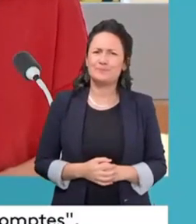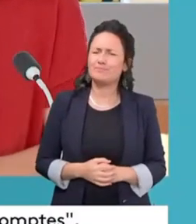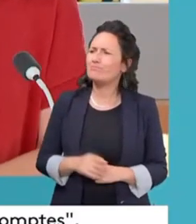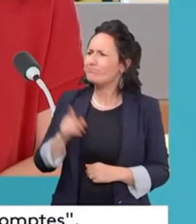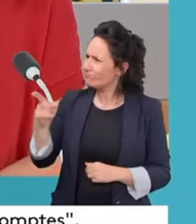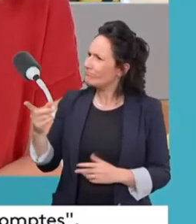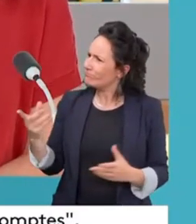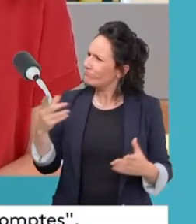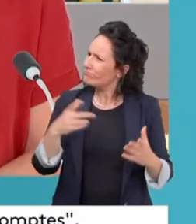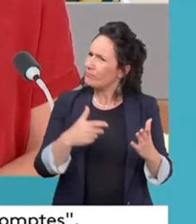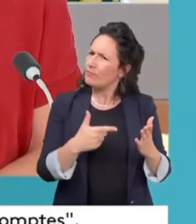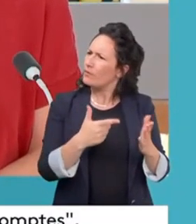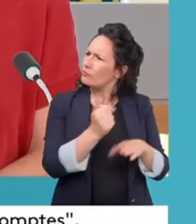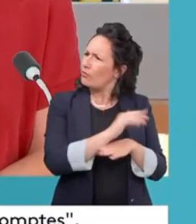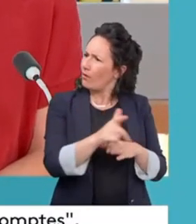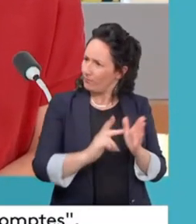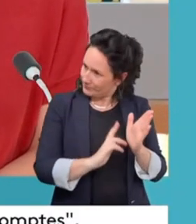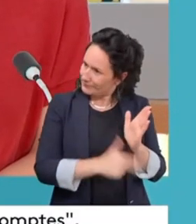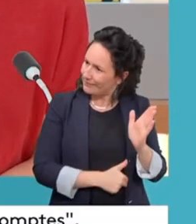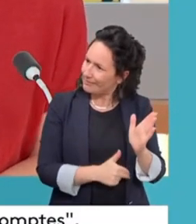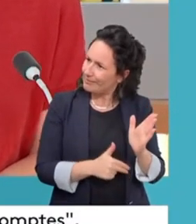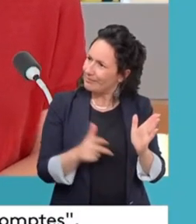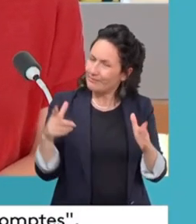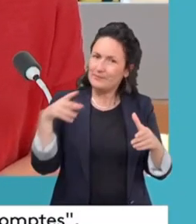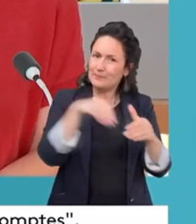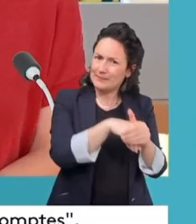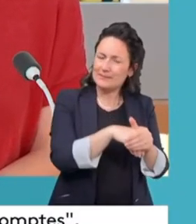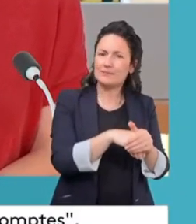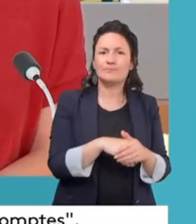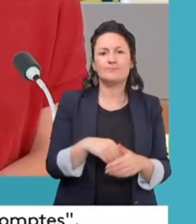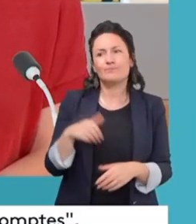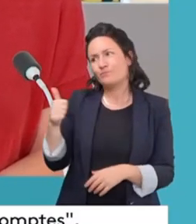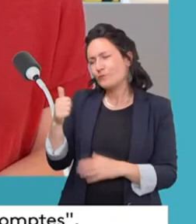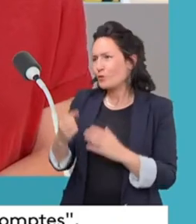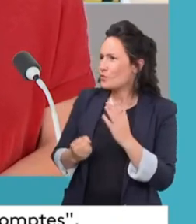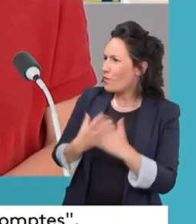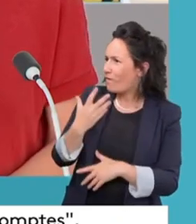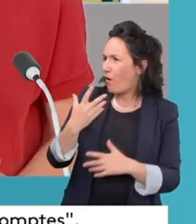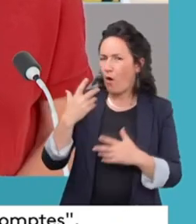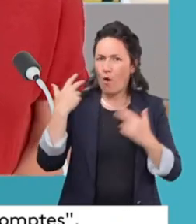vous avez signé cette tribune. Vous êtes les nouveaux frondeurs ?